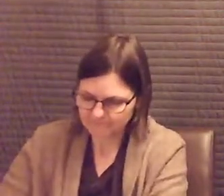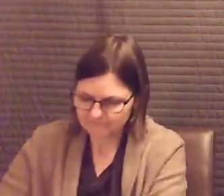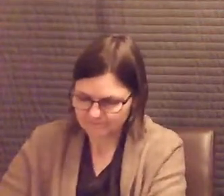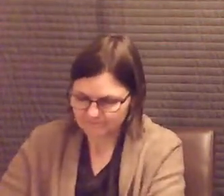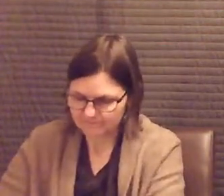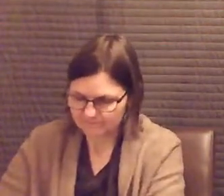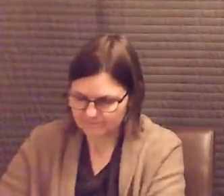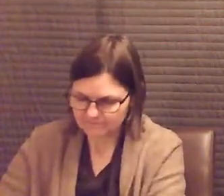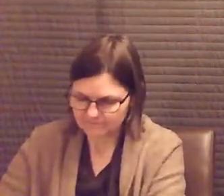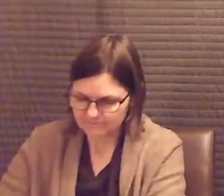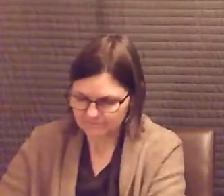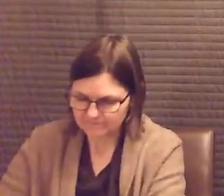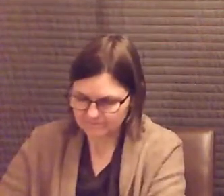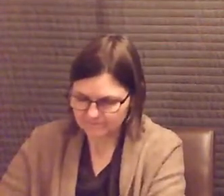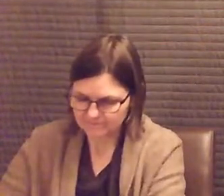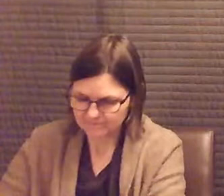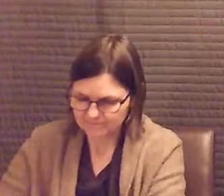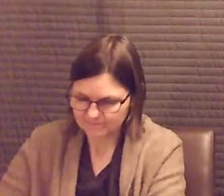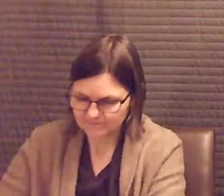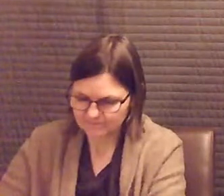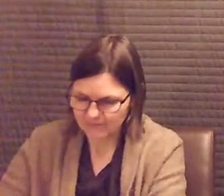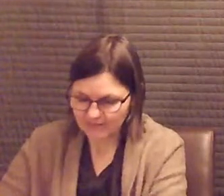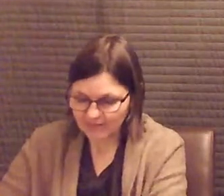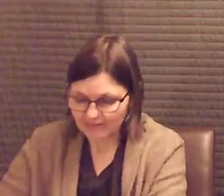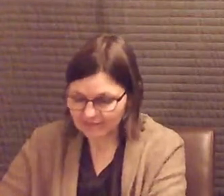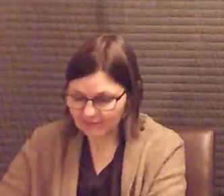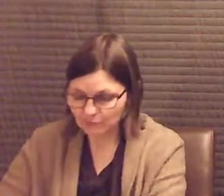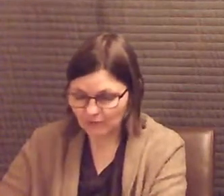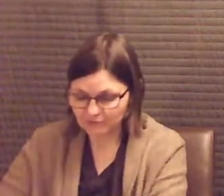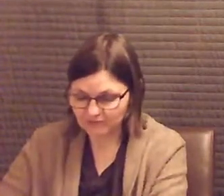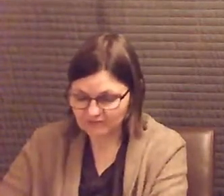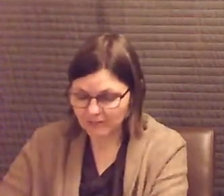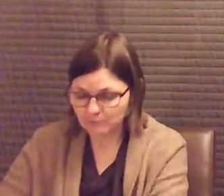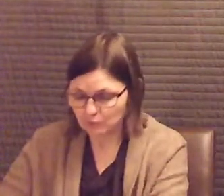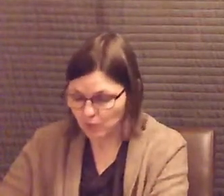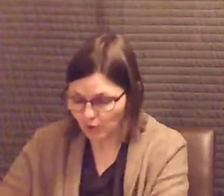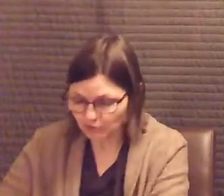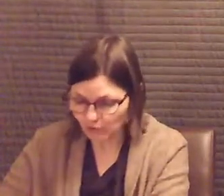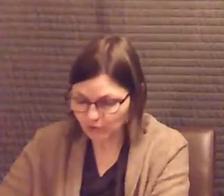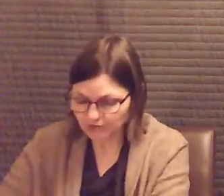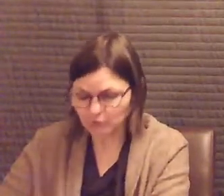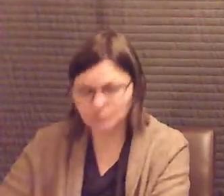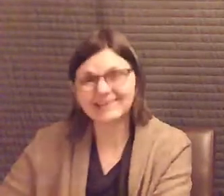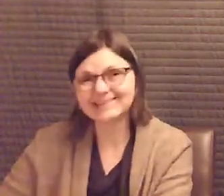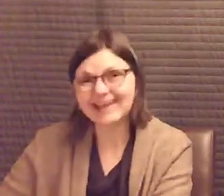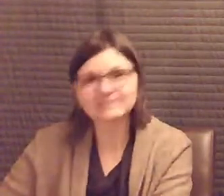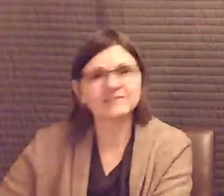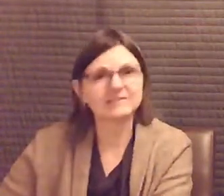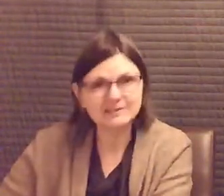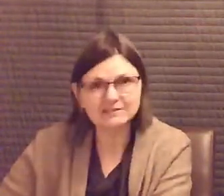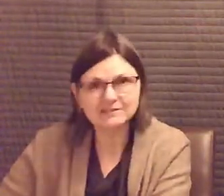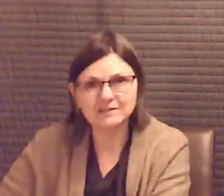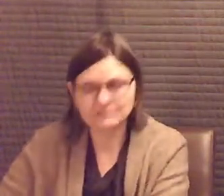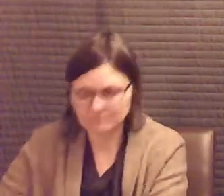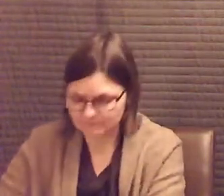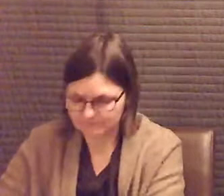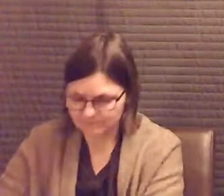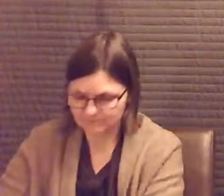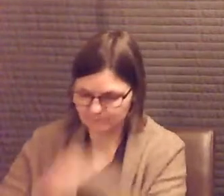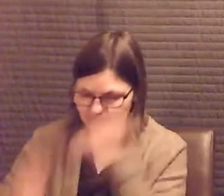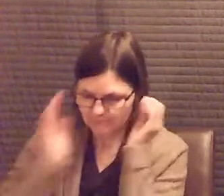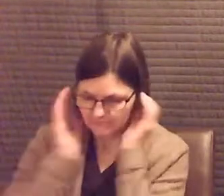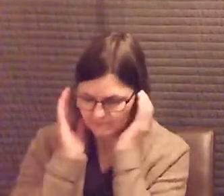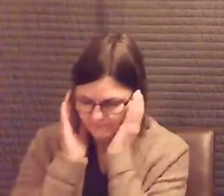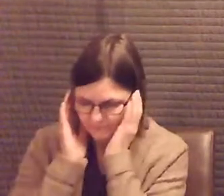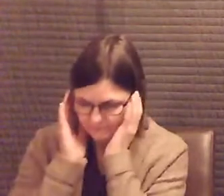at any time no see this nee en hij zegt eerste stem nooit gehoord en ook zijn gedaante niet gezien een